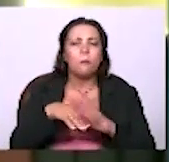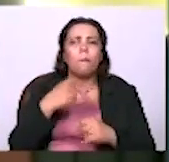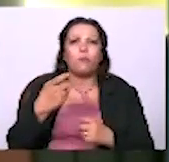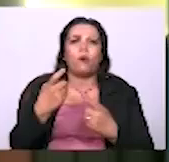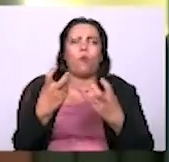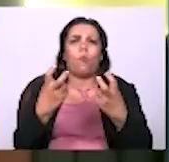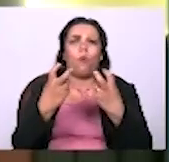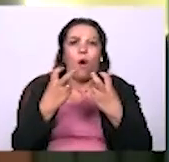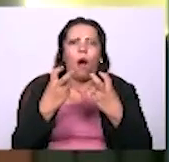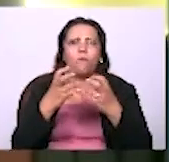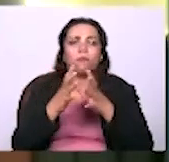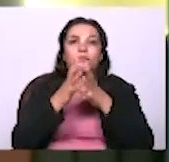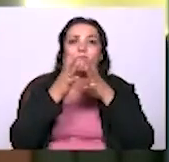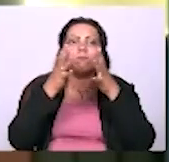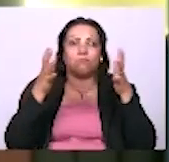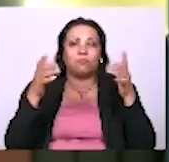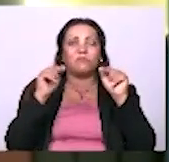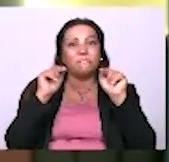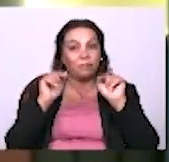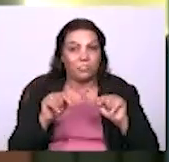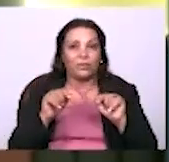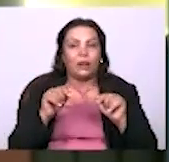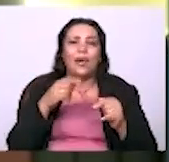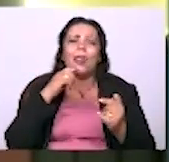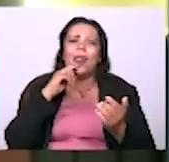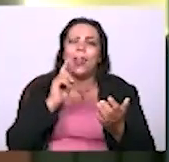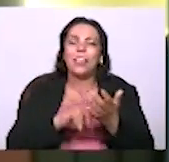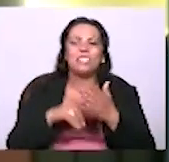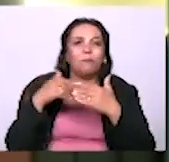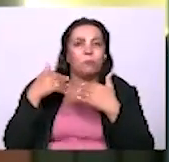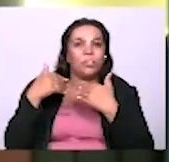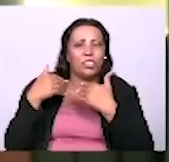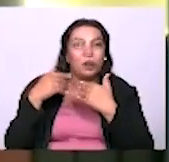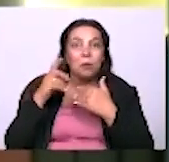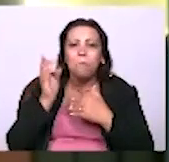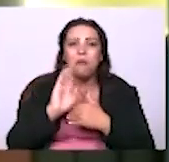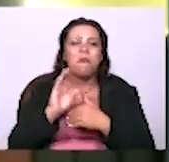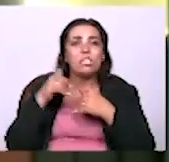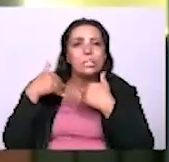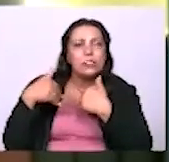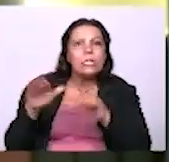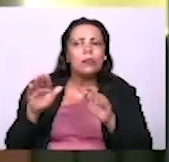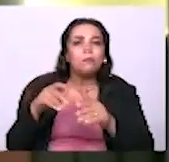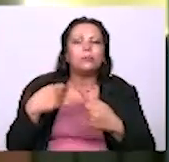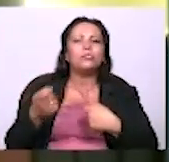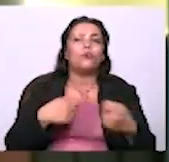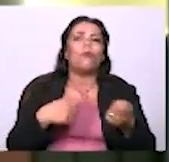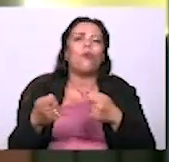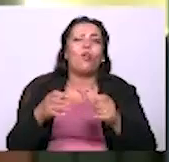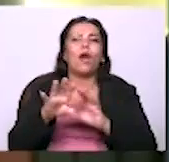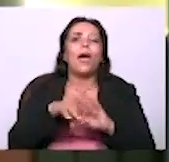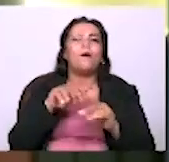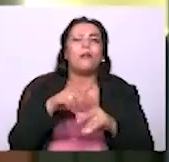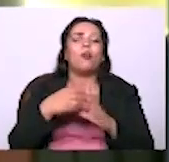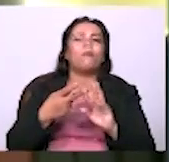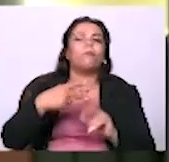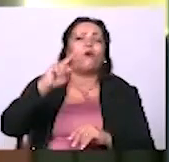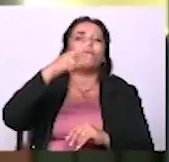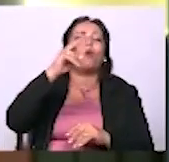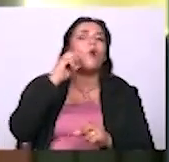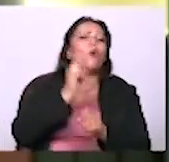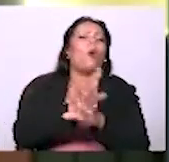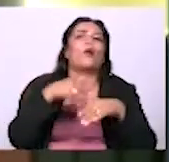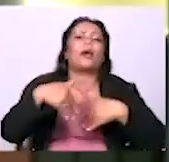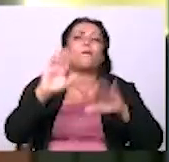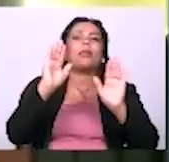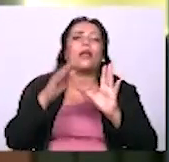جماح التضخم فلا يجب ان هي تترك المجال لتجار او منتجين ان هم يعلوا الاسعار بدرجه